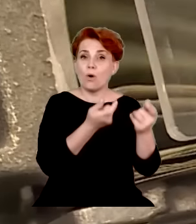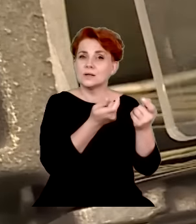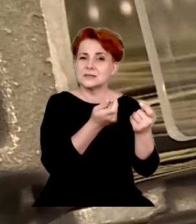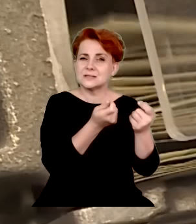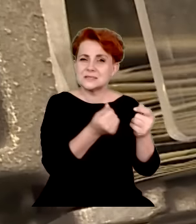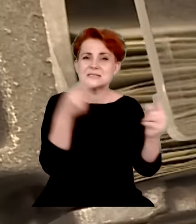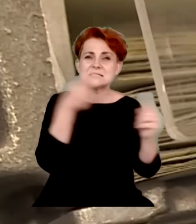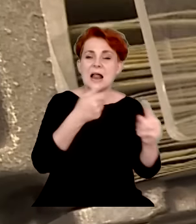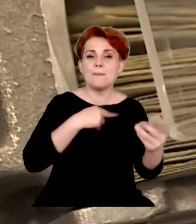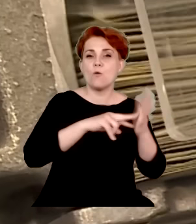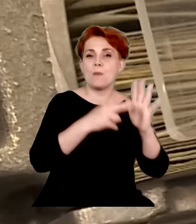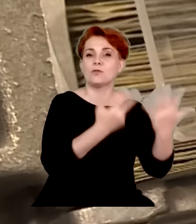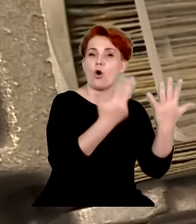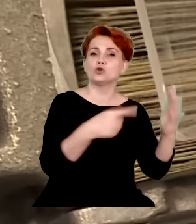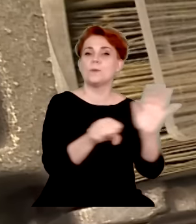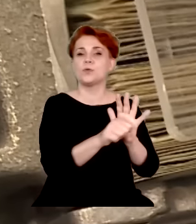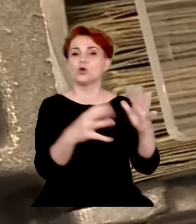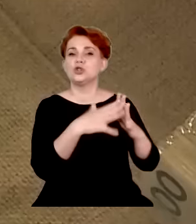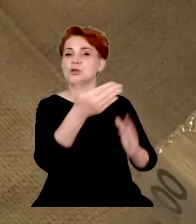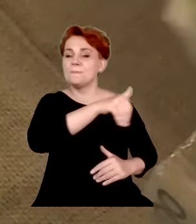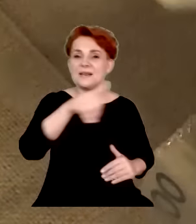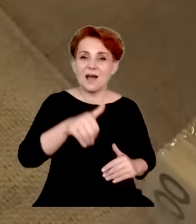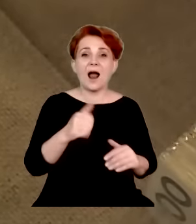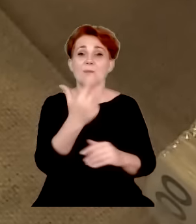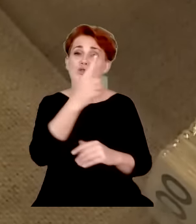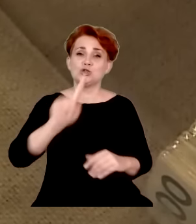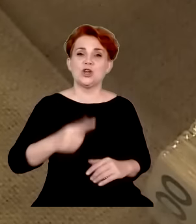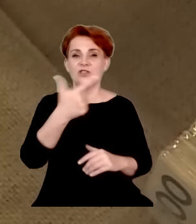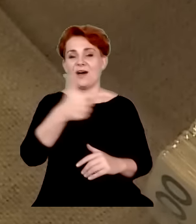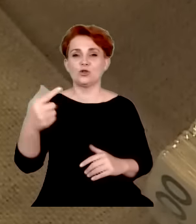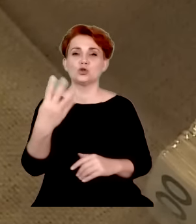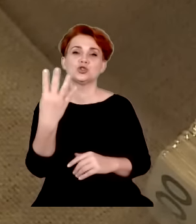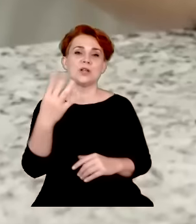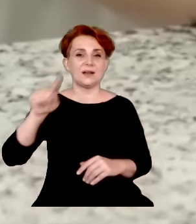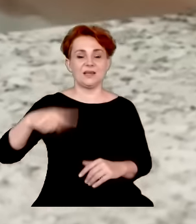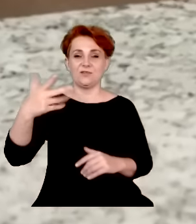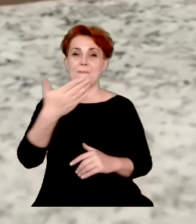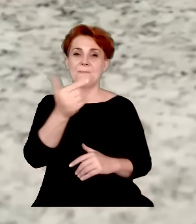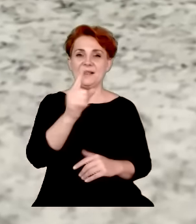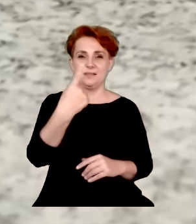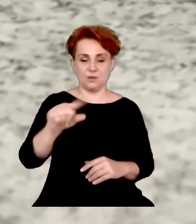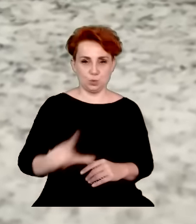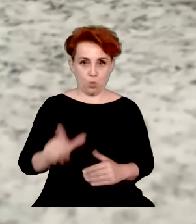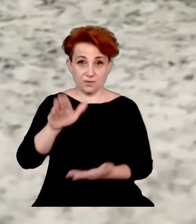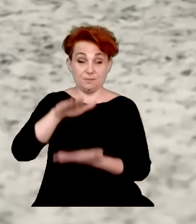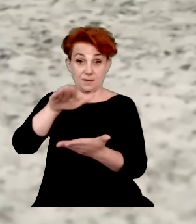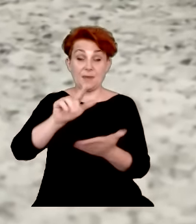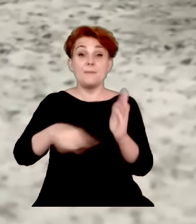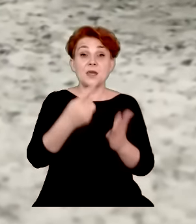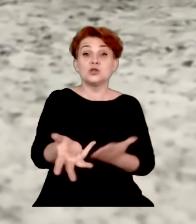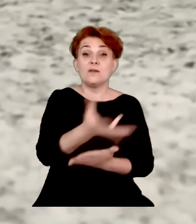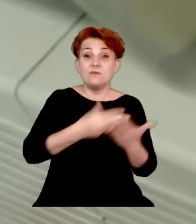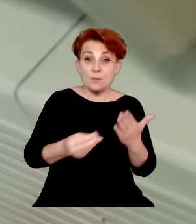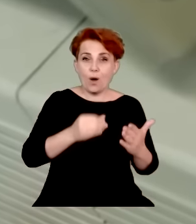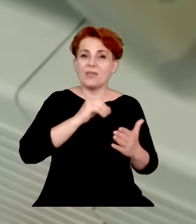miliardów złotych, rząd zamierza przeznaczyć jedynie od 3,2 do 4,2 miliarda złotych. Pierwsze wypłaty renty wdowiej planowane są